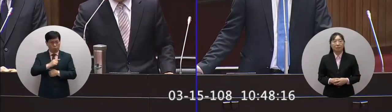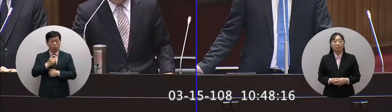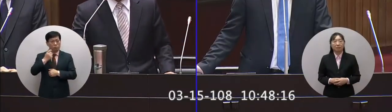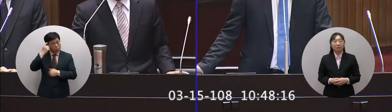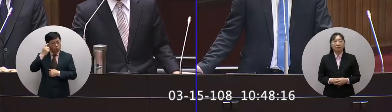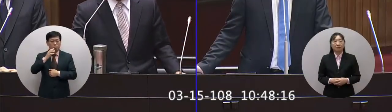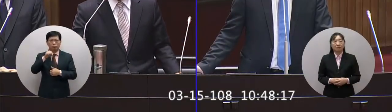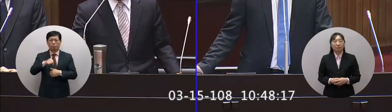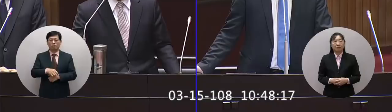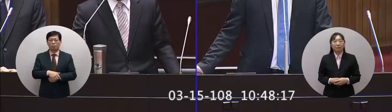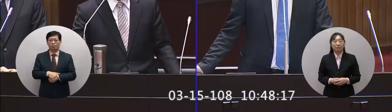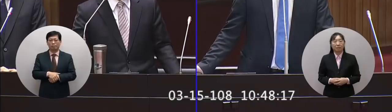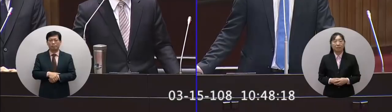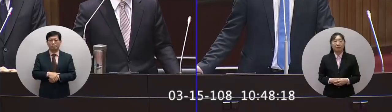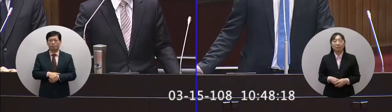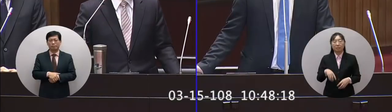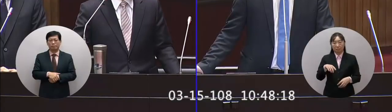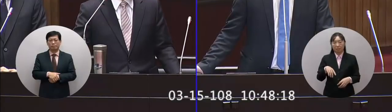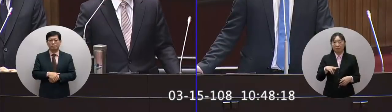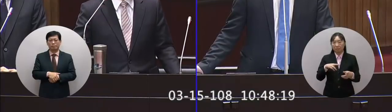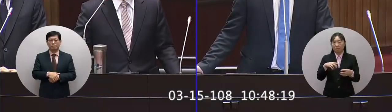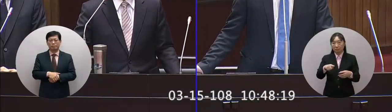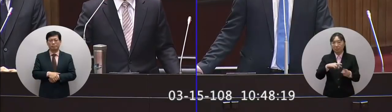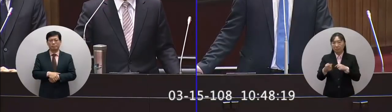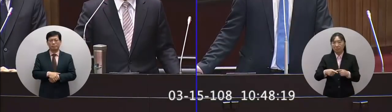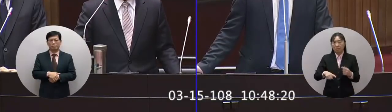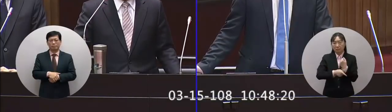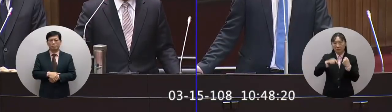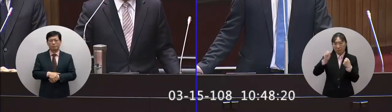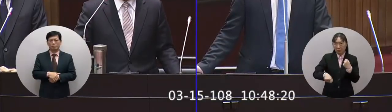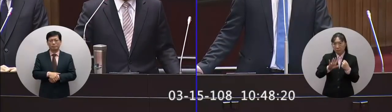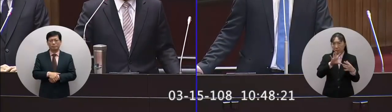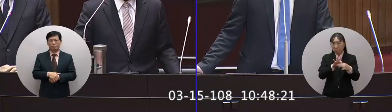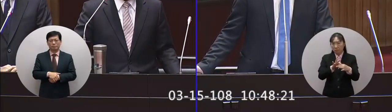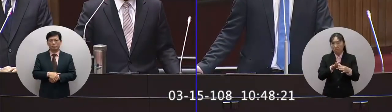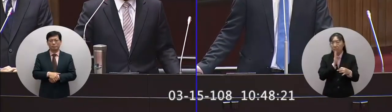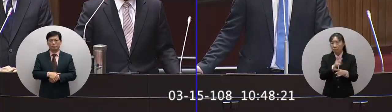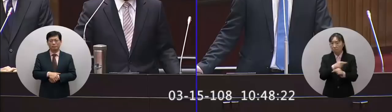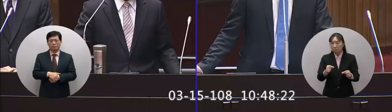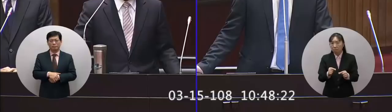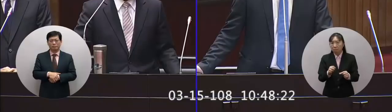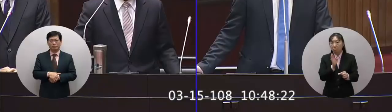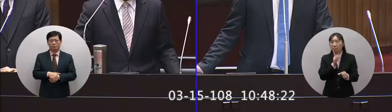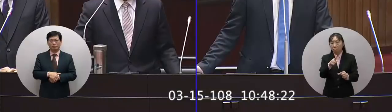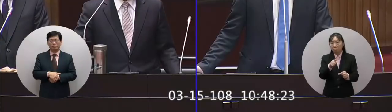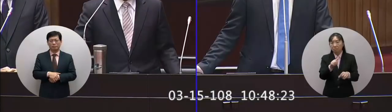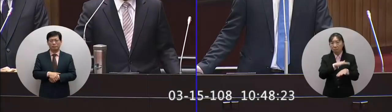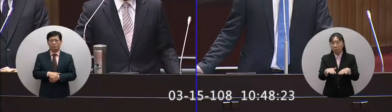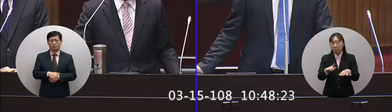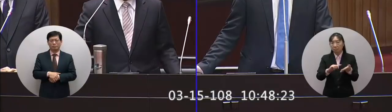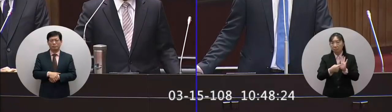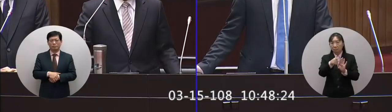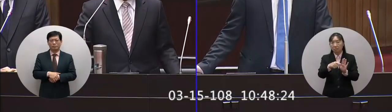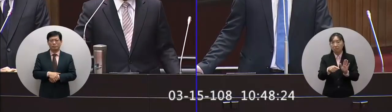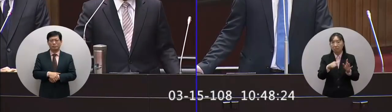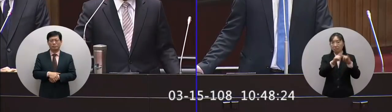我的感觉就是这个样子。 牵涉到吼判决吼是不是有一致性，是不是反映人民对